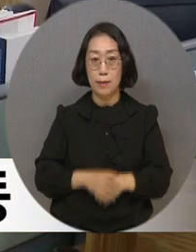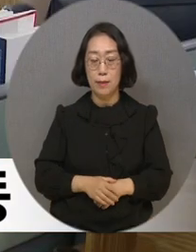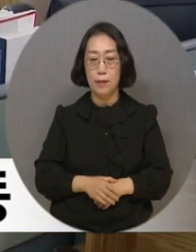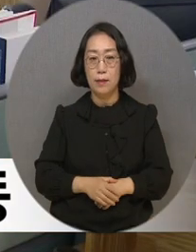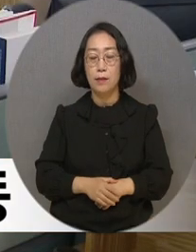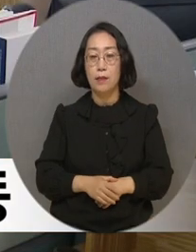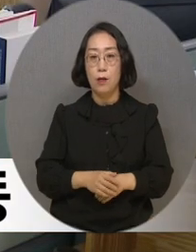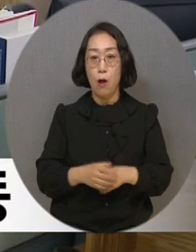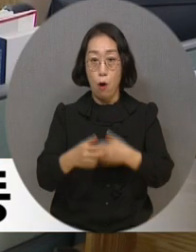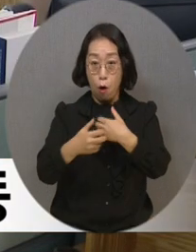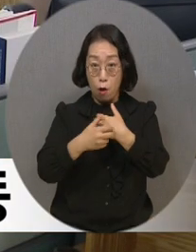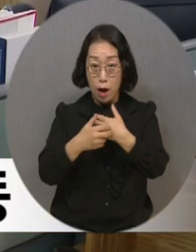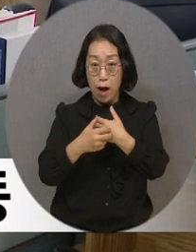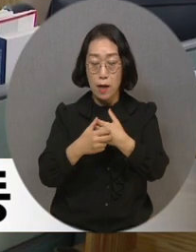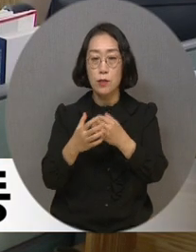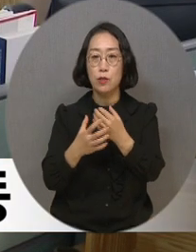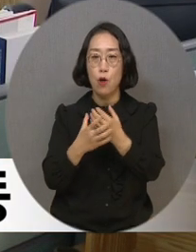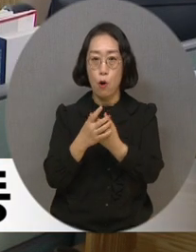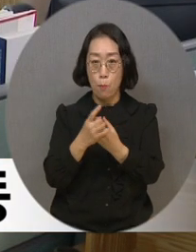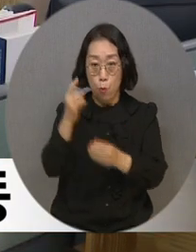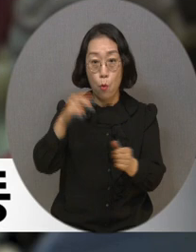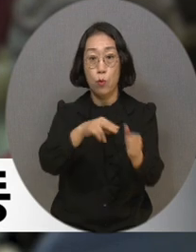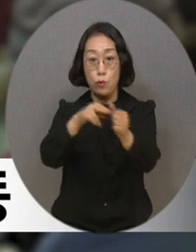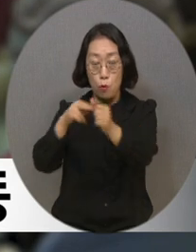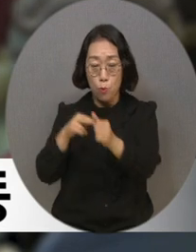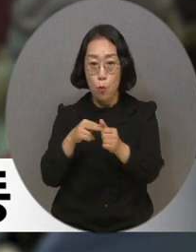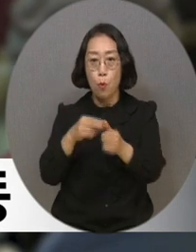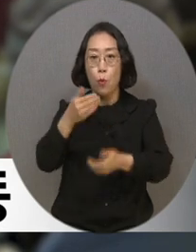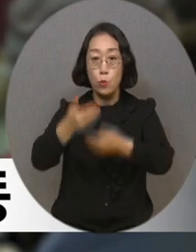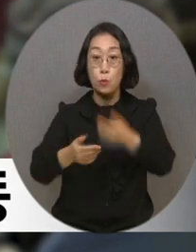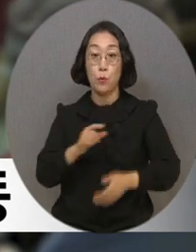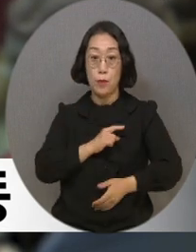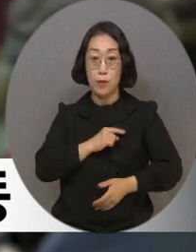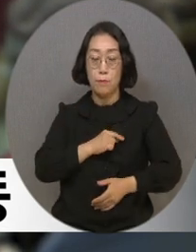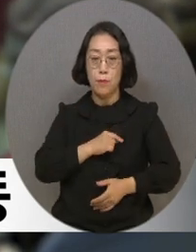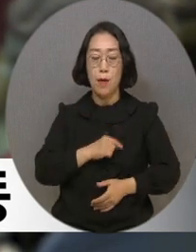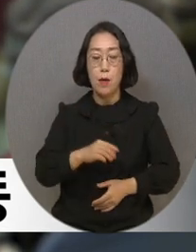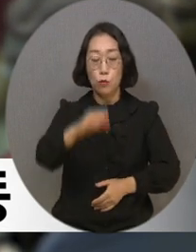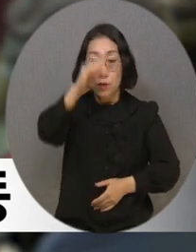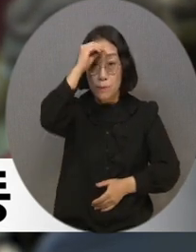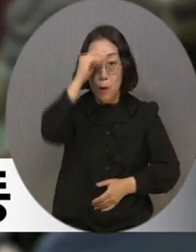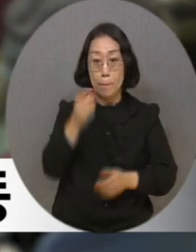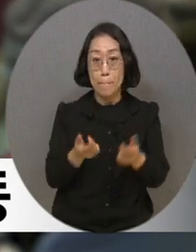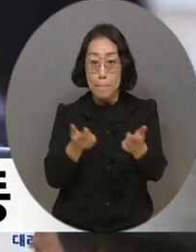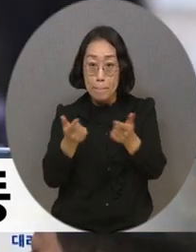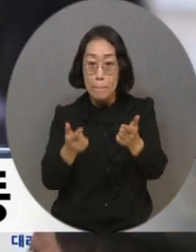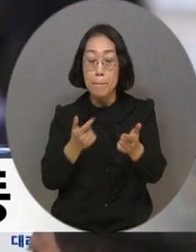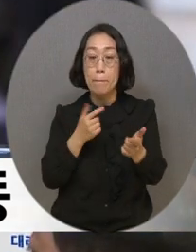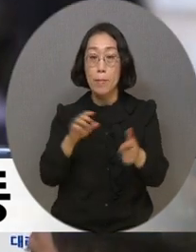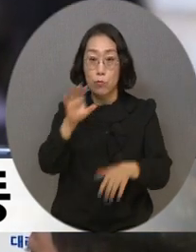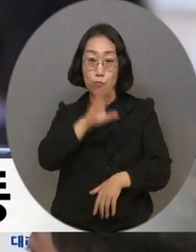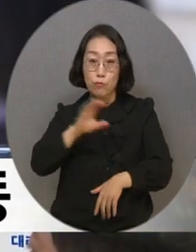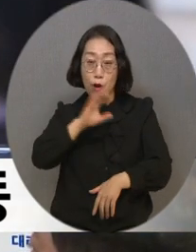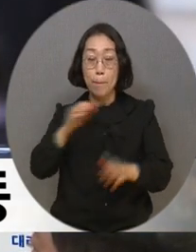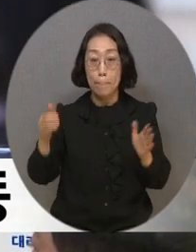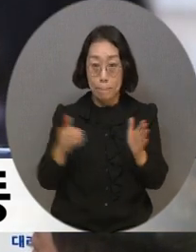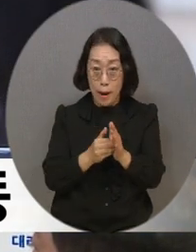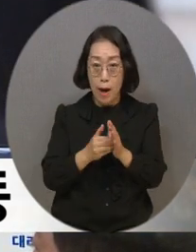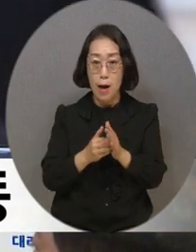동전 245곳 의료기관을 대상으로 시범 운영했고 안전성, 효율성 등의 점검을